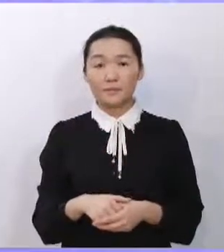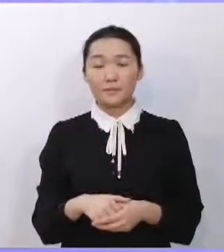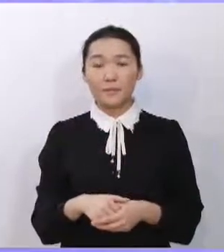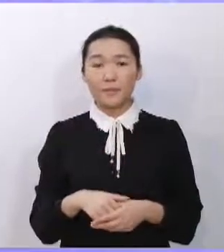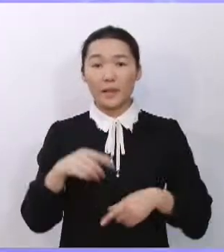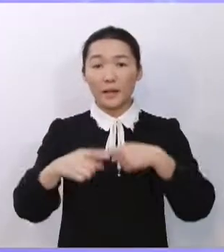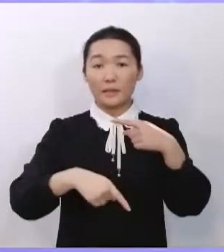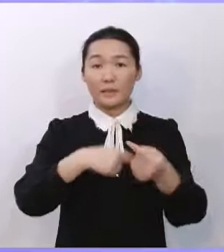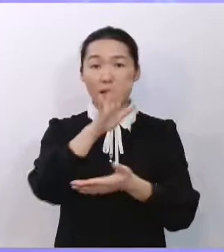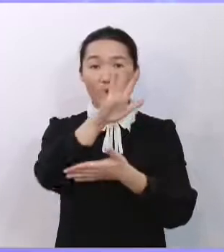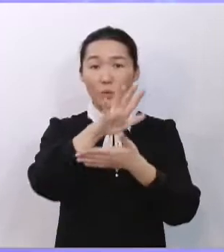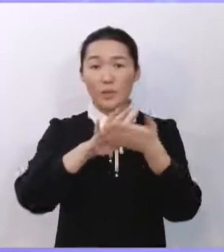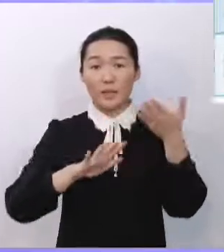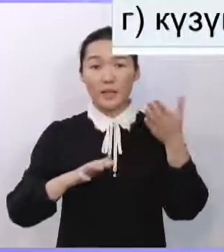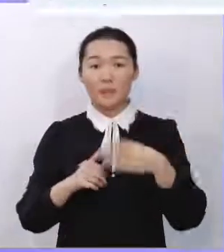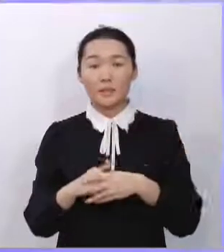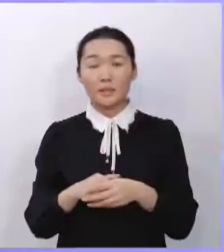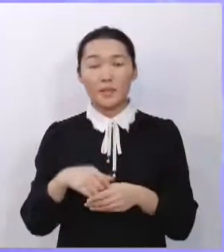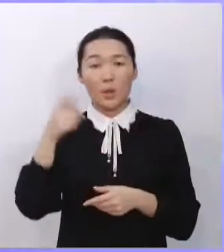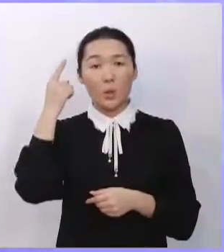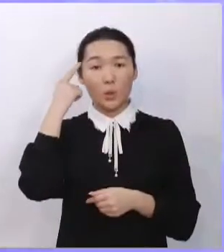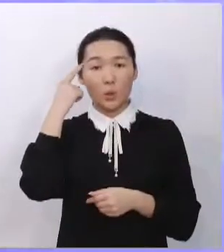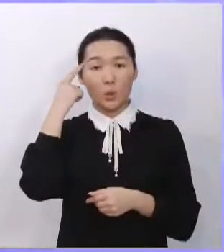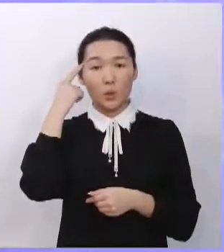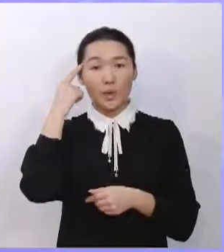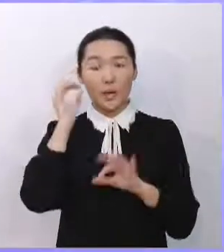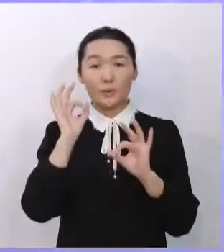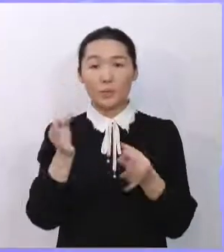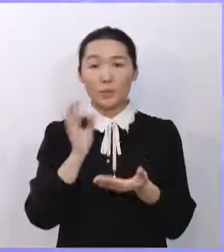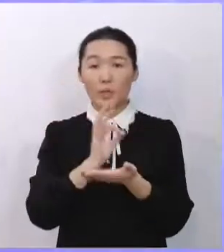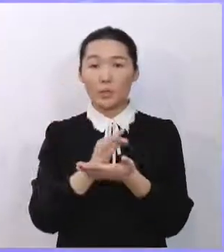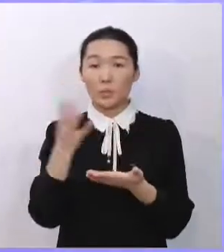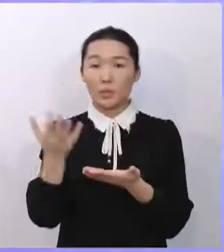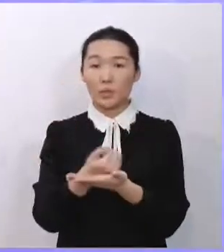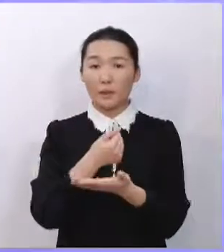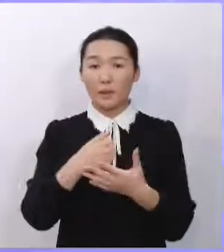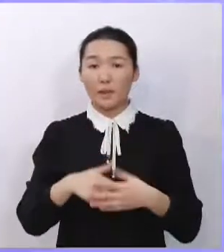Андан ары улантабыз. Ойлонгула, туура жообун тапкыла.